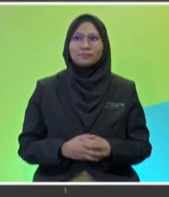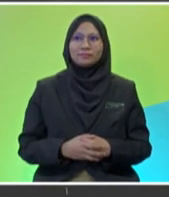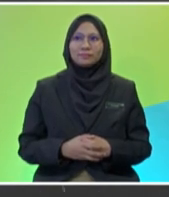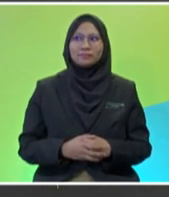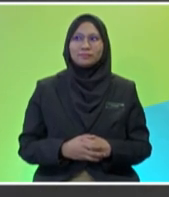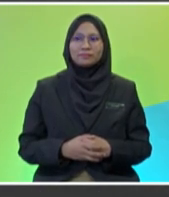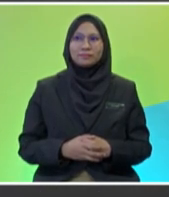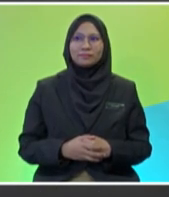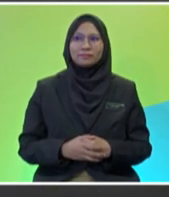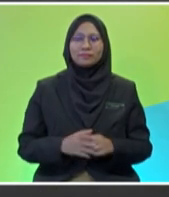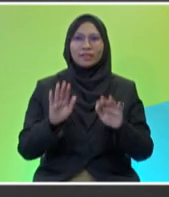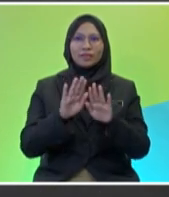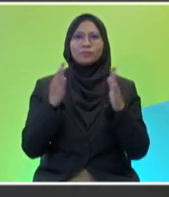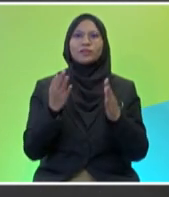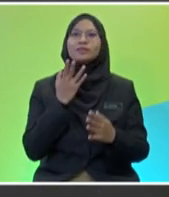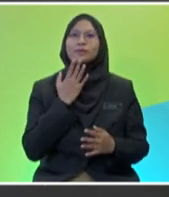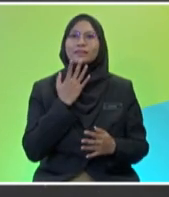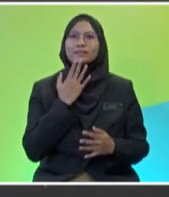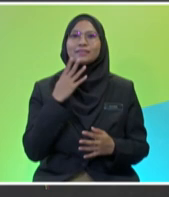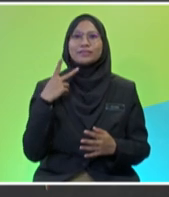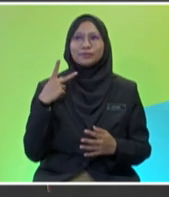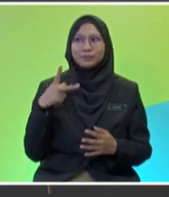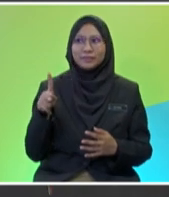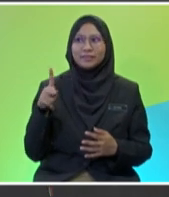Saya nak buka warna kuning